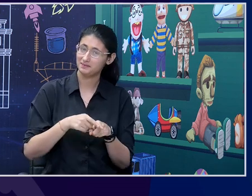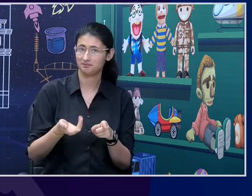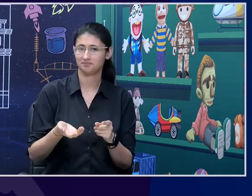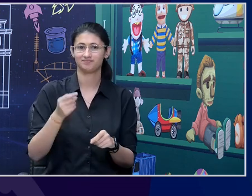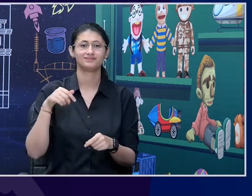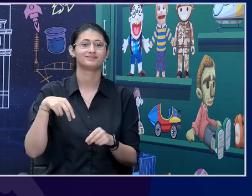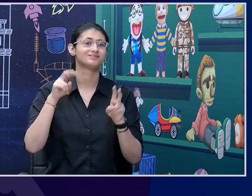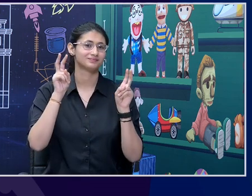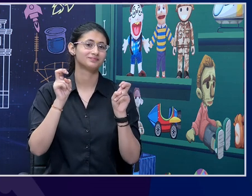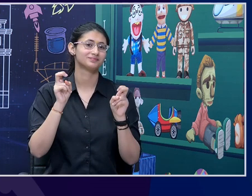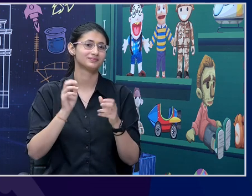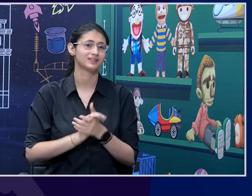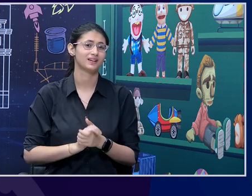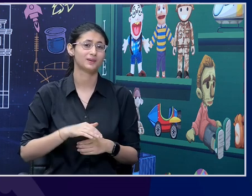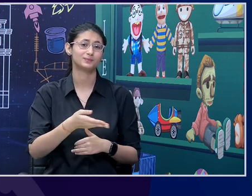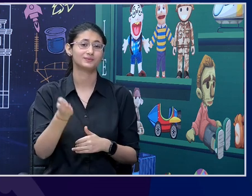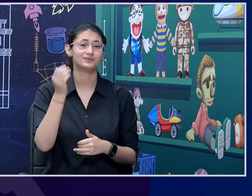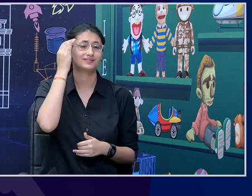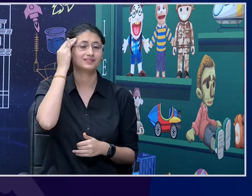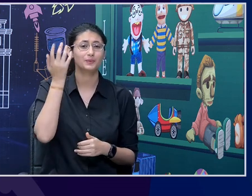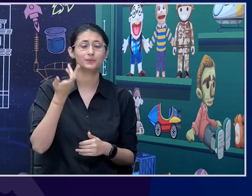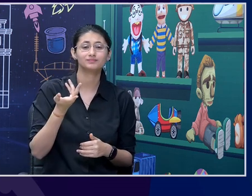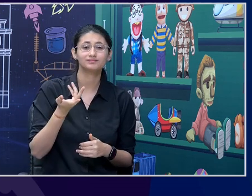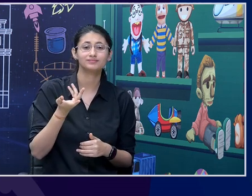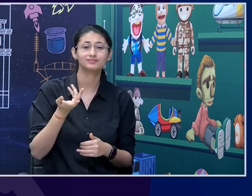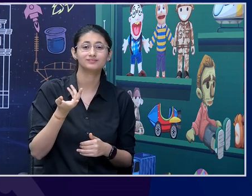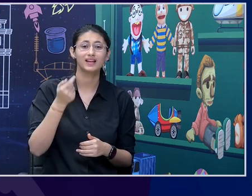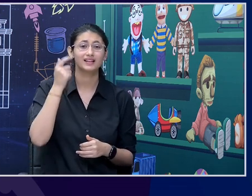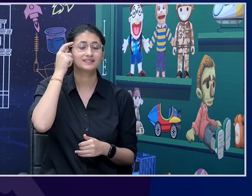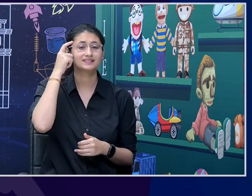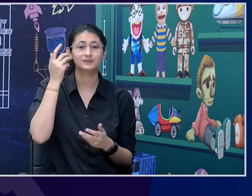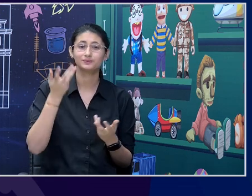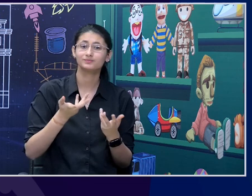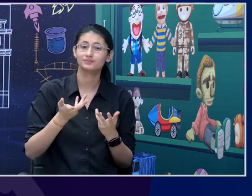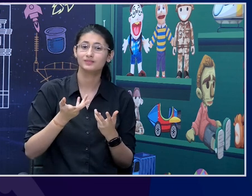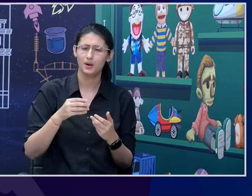लगता है क्या हुआ होगा क्या गेम ज्यादा देर तक छुपी रही होगी